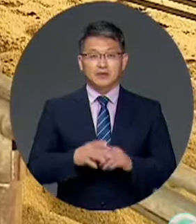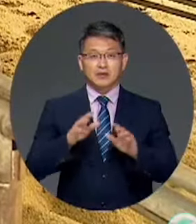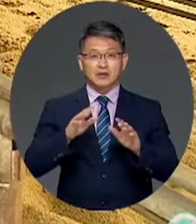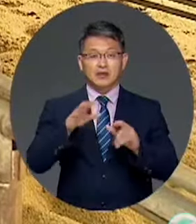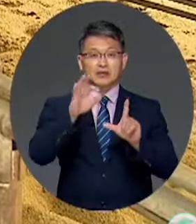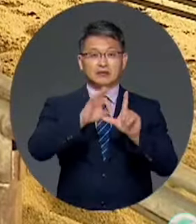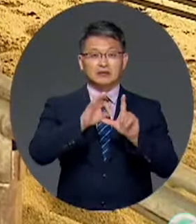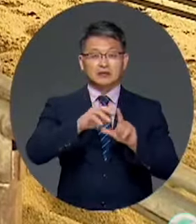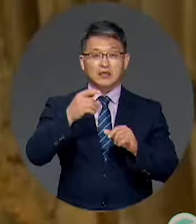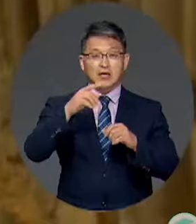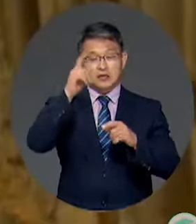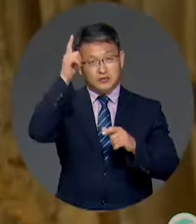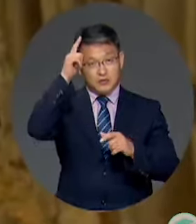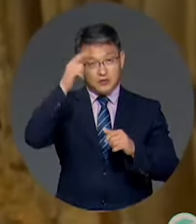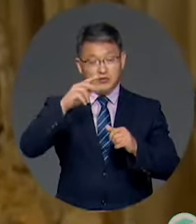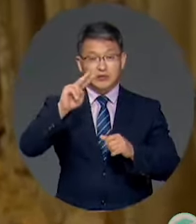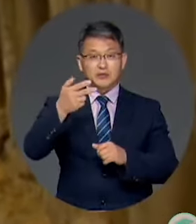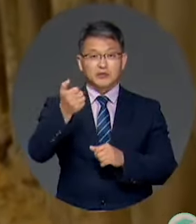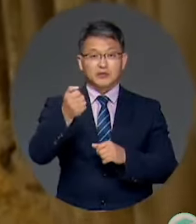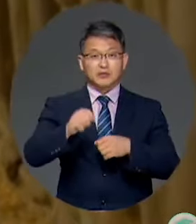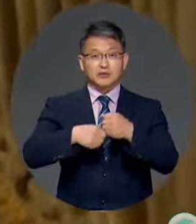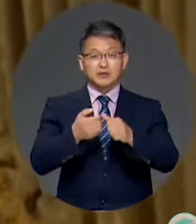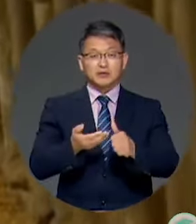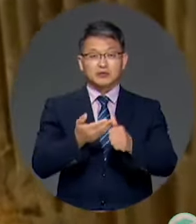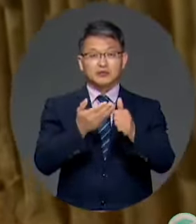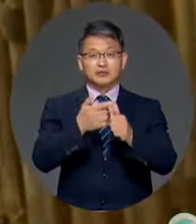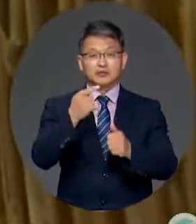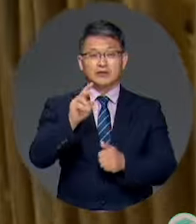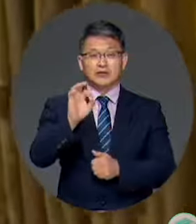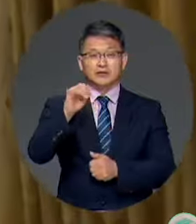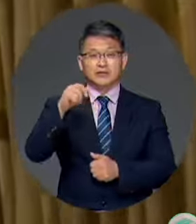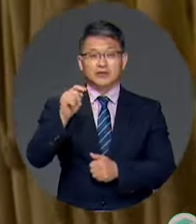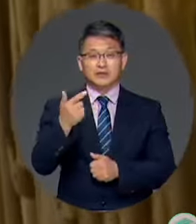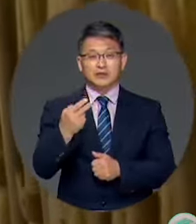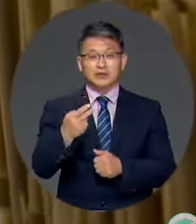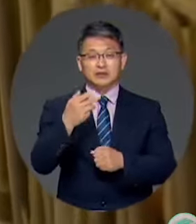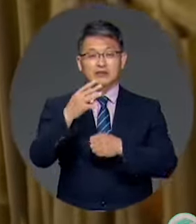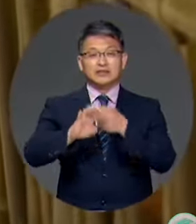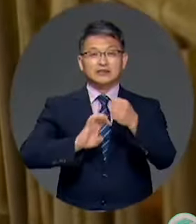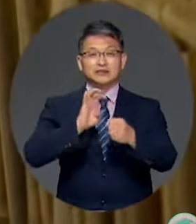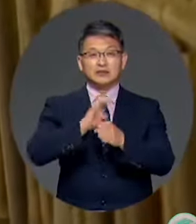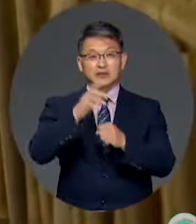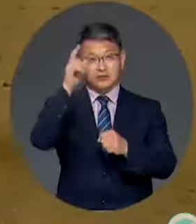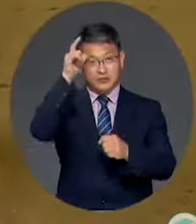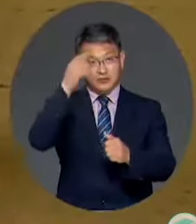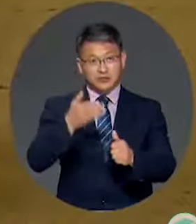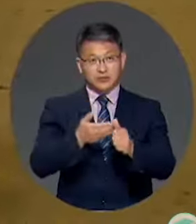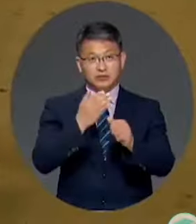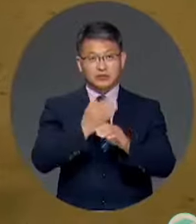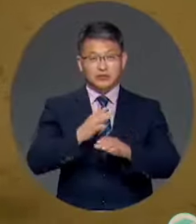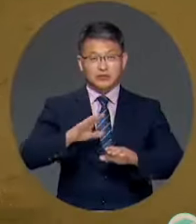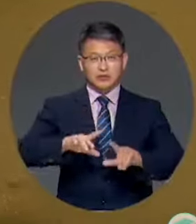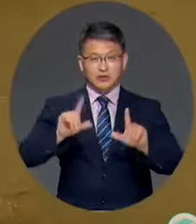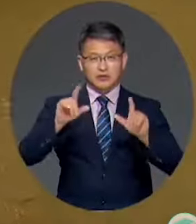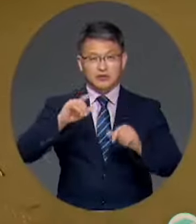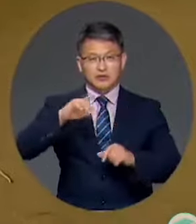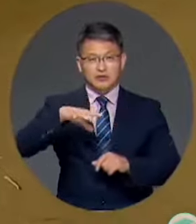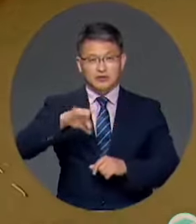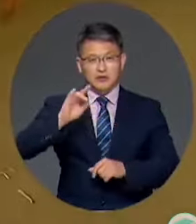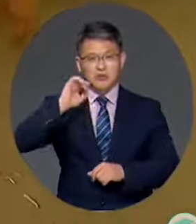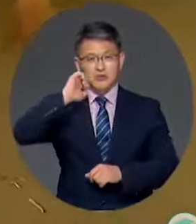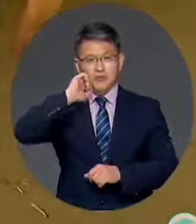의령에서 한우 250여 마리를 키우고 있는 남인현 씨. 40년 동안 소를 키워왔지만 올해처럼 어려운